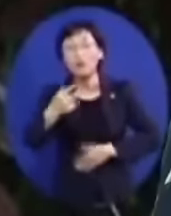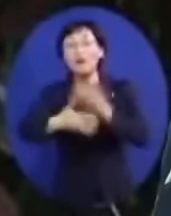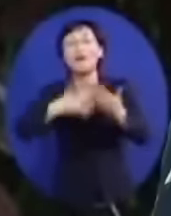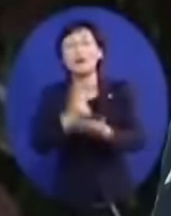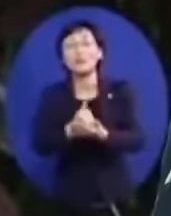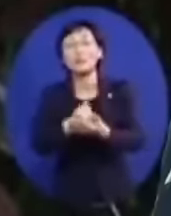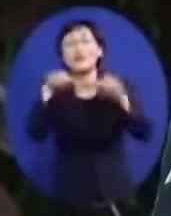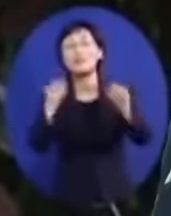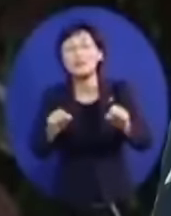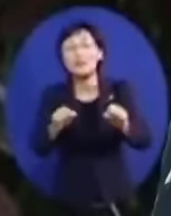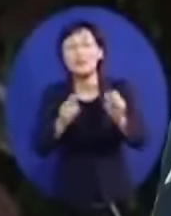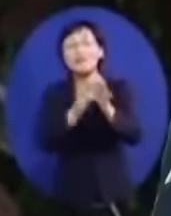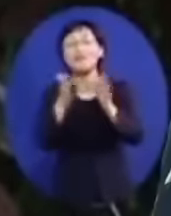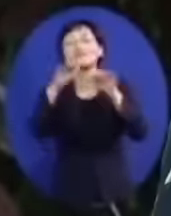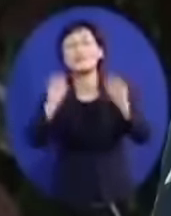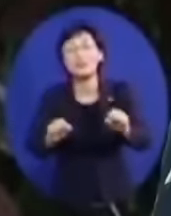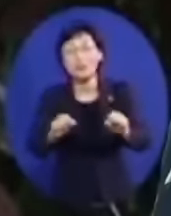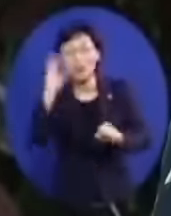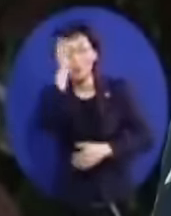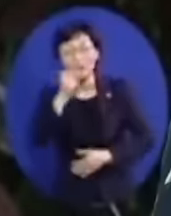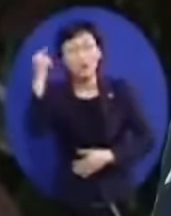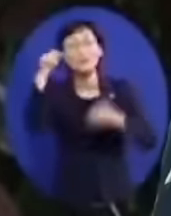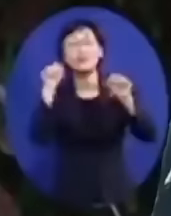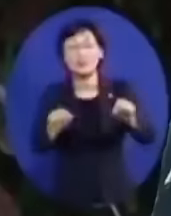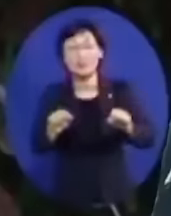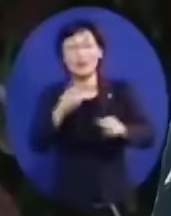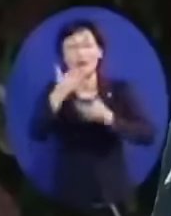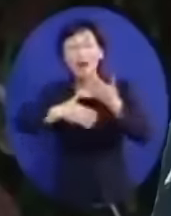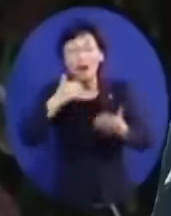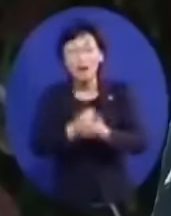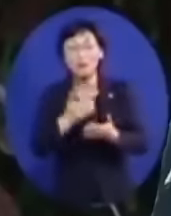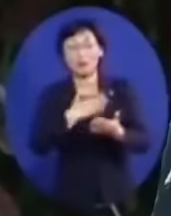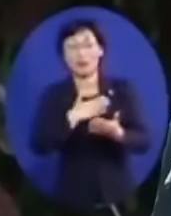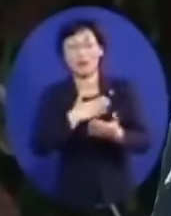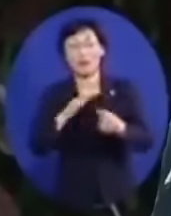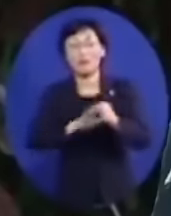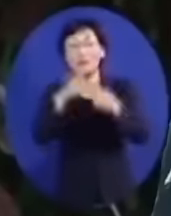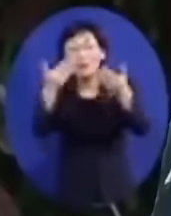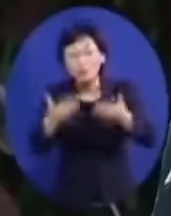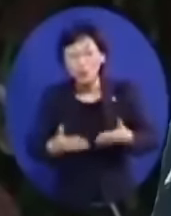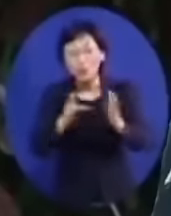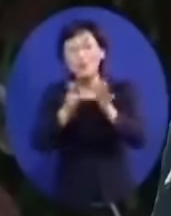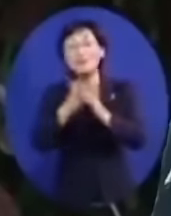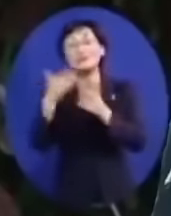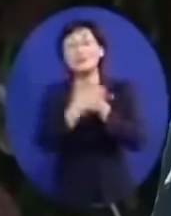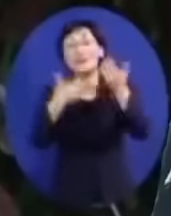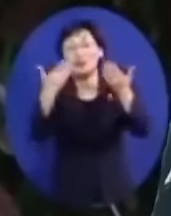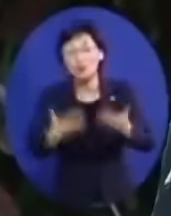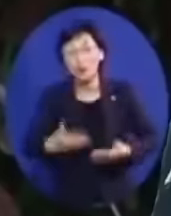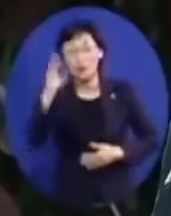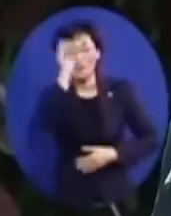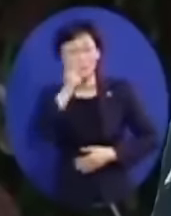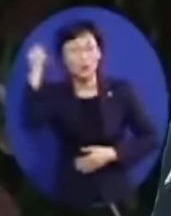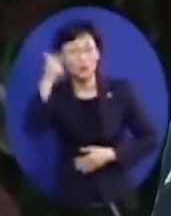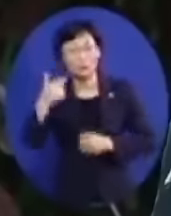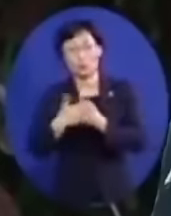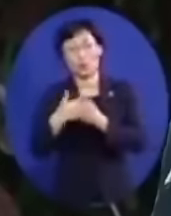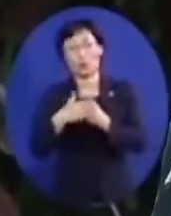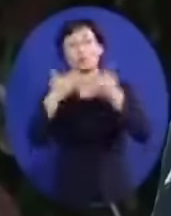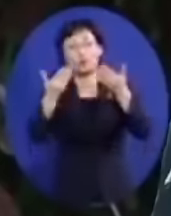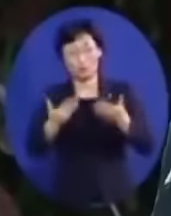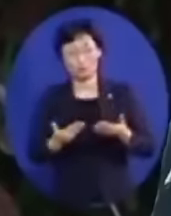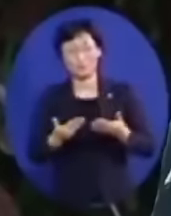하나님이 계시고 예수님이 계시고 성령이 계십니다. 하나님은 나의 사랑을 주시고 예수님은 은혜를 주시고 성령님은 도움을